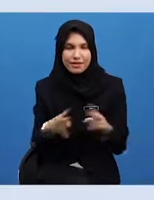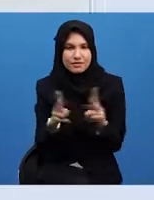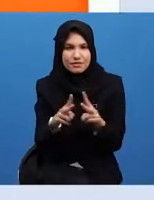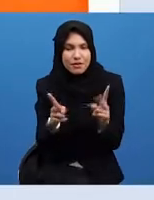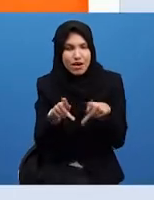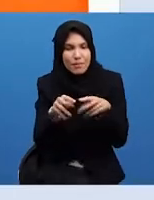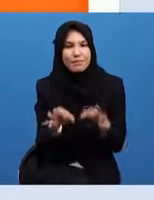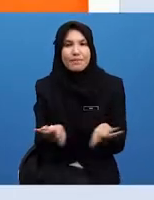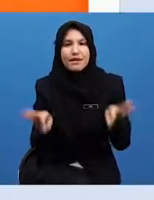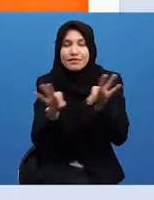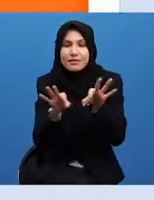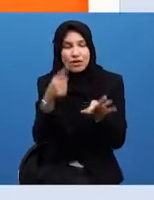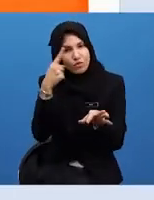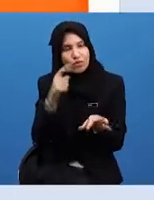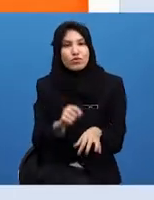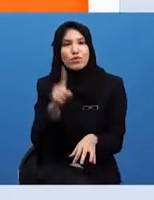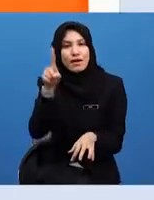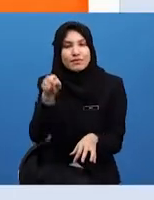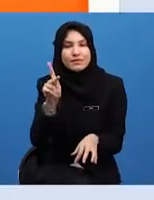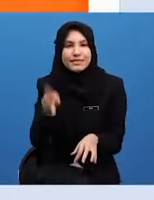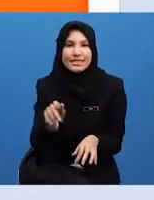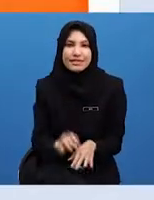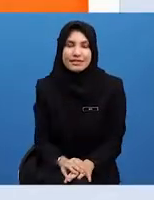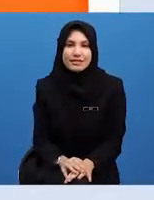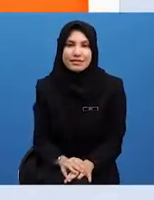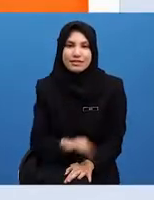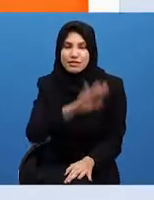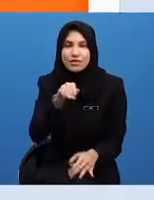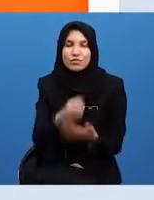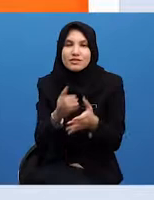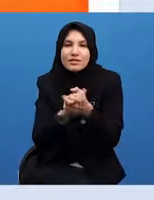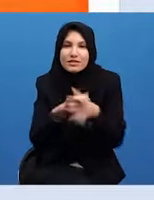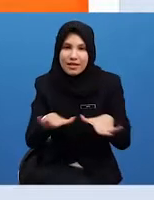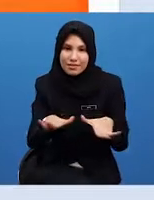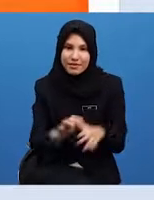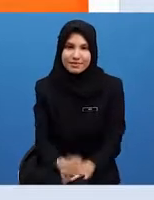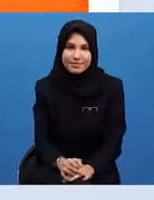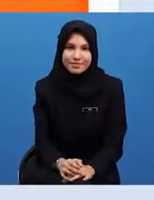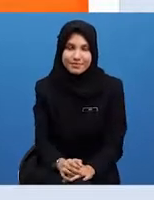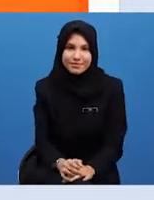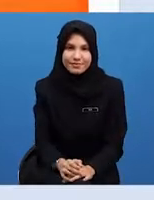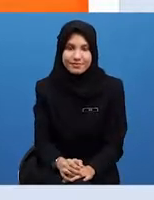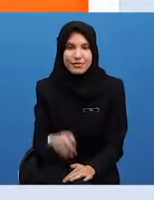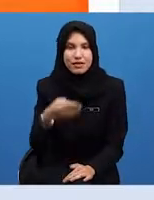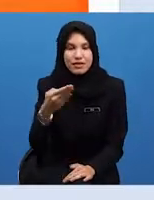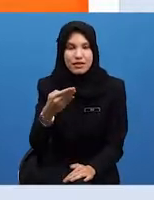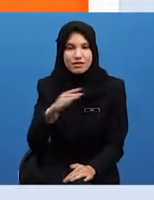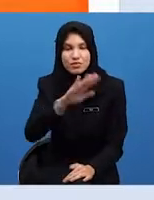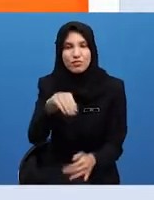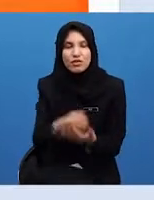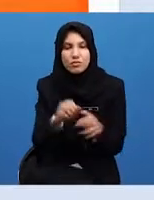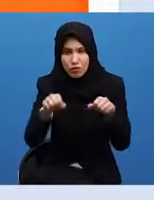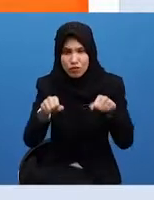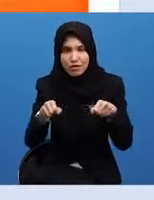penting untuk memastikan keselamatan kamu semua. Selepas memakai jaket ini, anda semua boleh main di